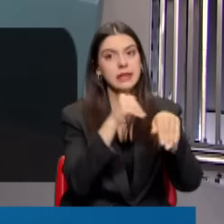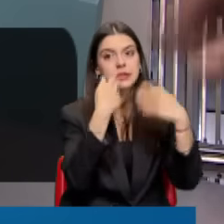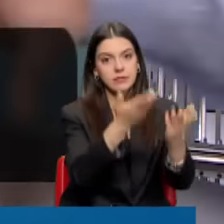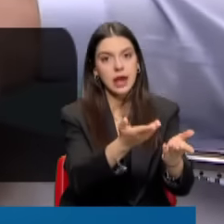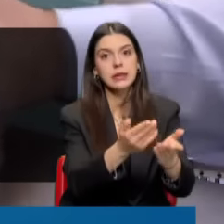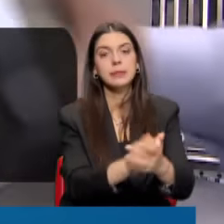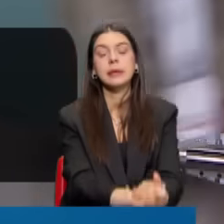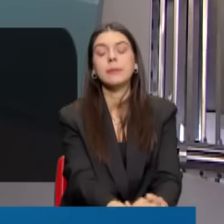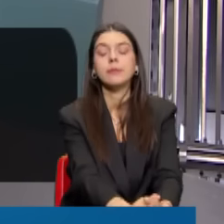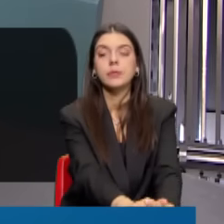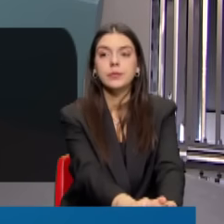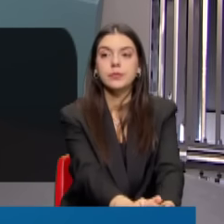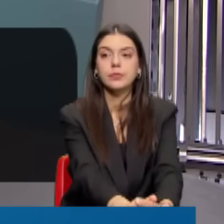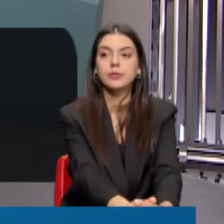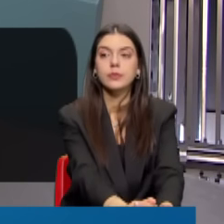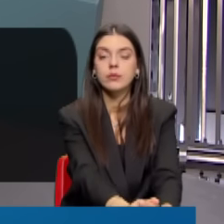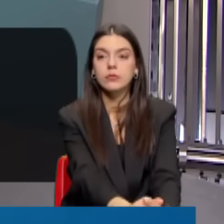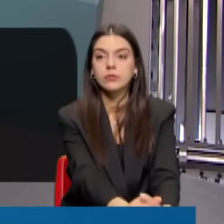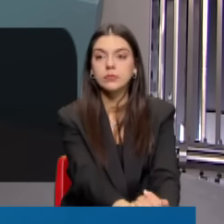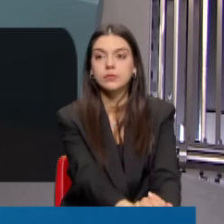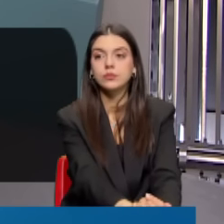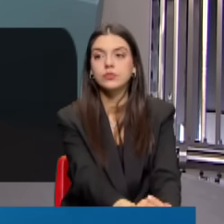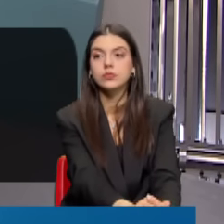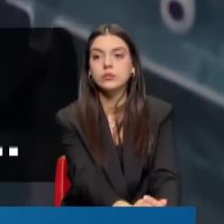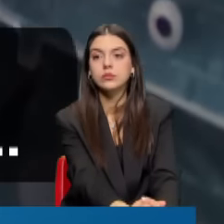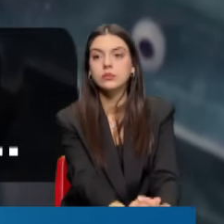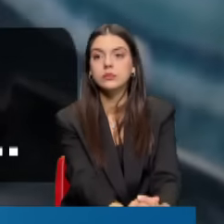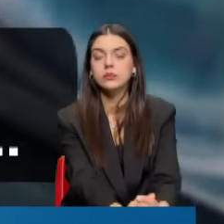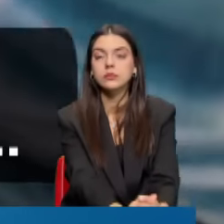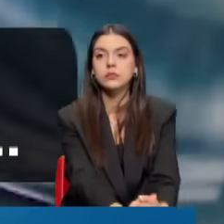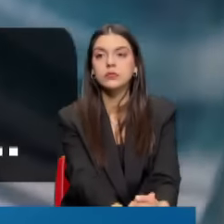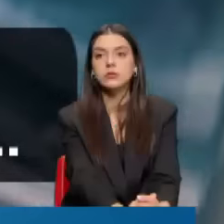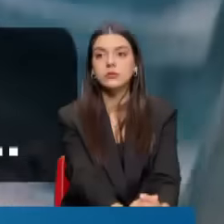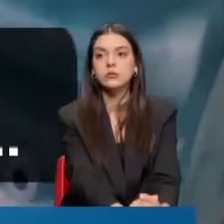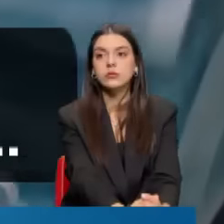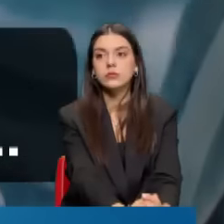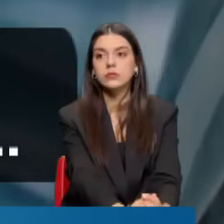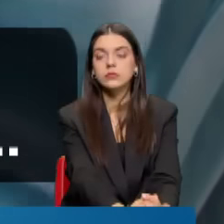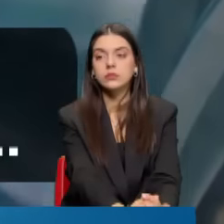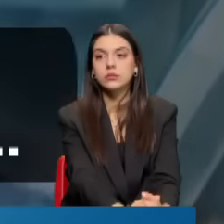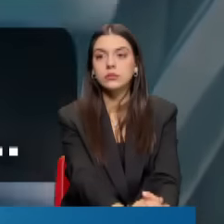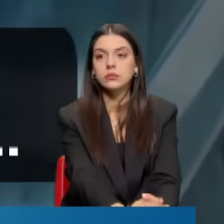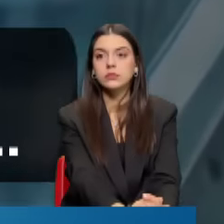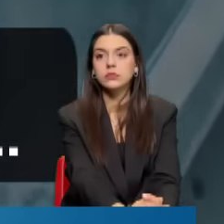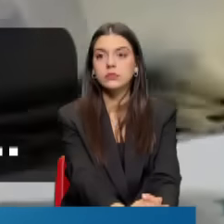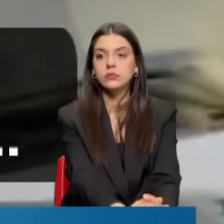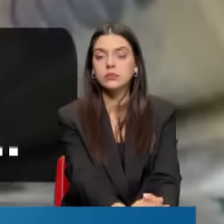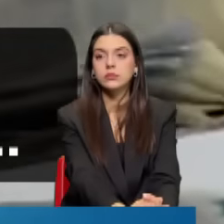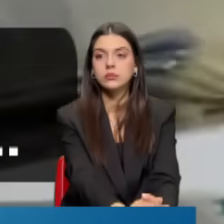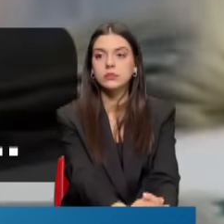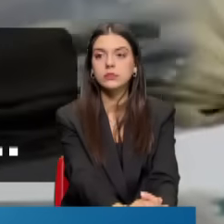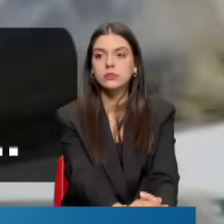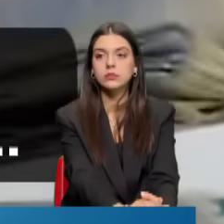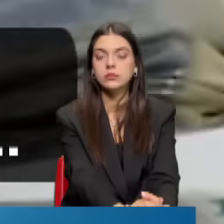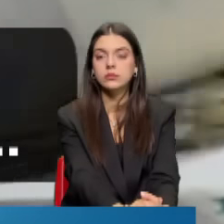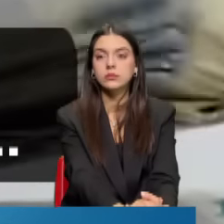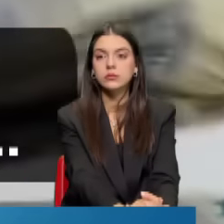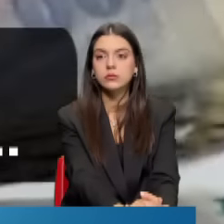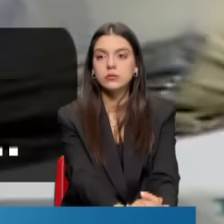kesinlikle uzatmadı girişimlerimiz olmasına rağmen de yardım alamadık Hatta 2020'nin Haziran ayında ilk sosyal konut projemiz